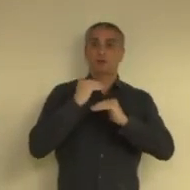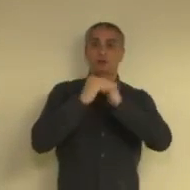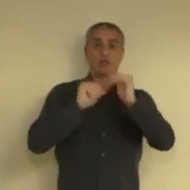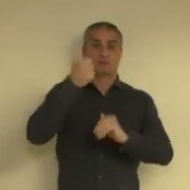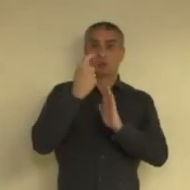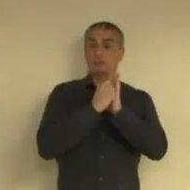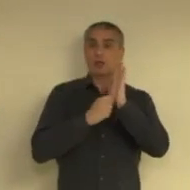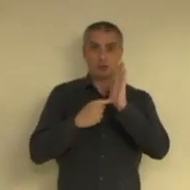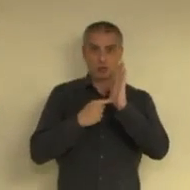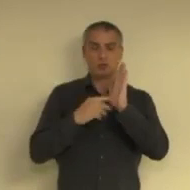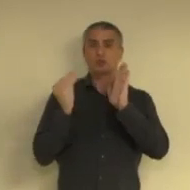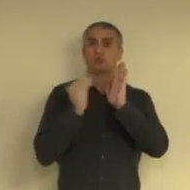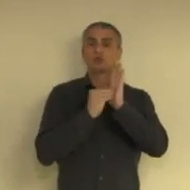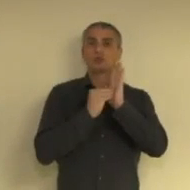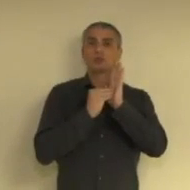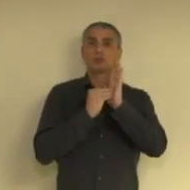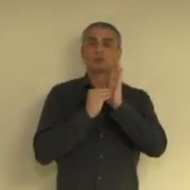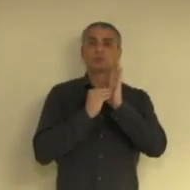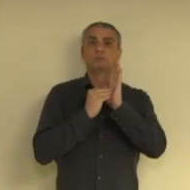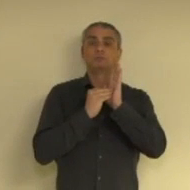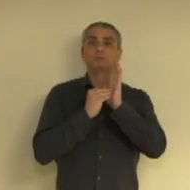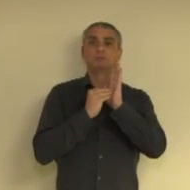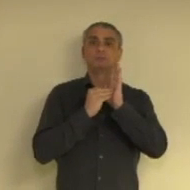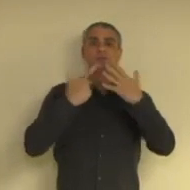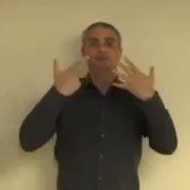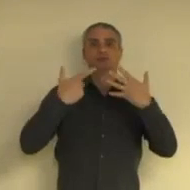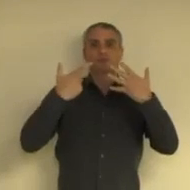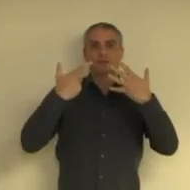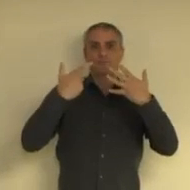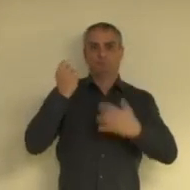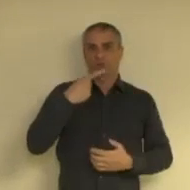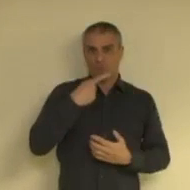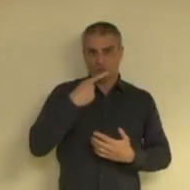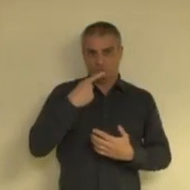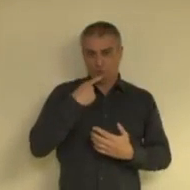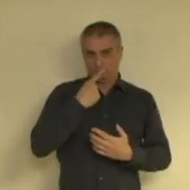הראשון התקנות הללו יהיו בתוקף למשך 7 ימים.